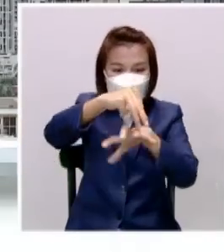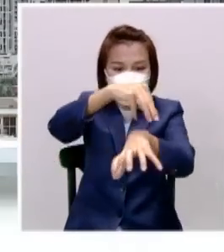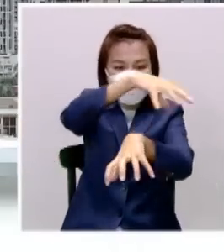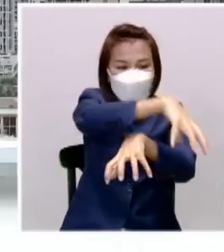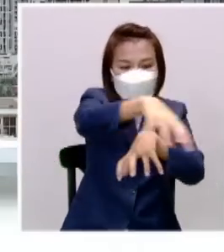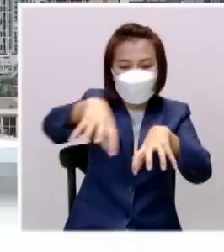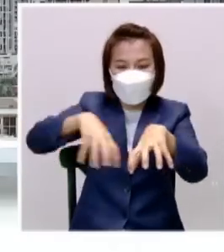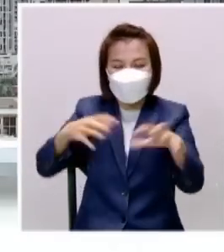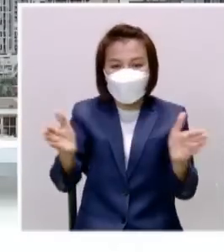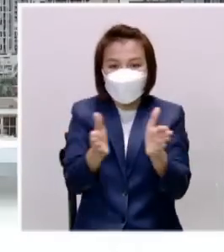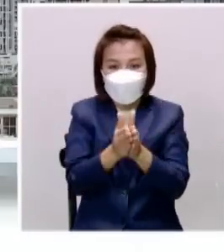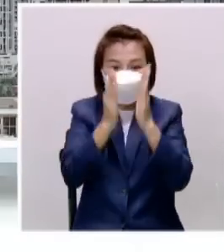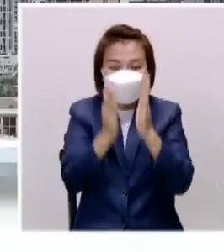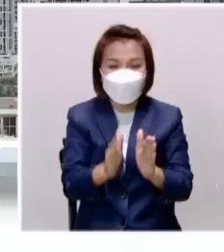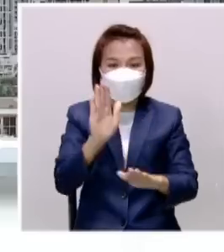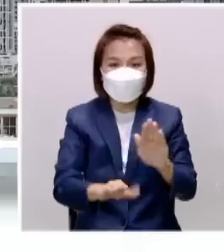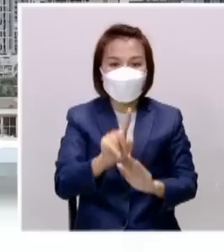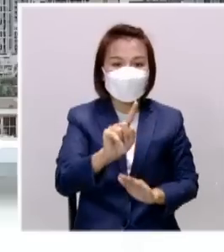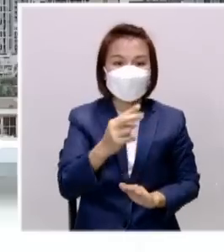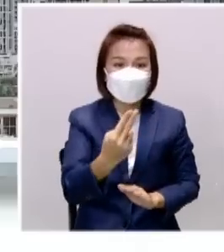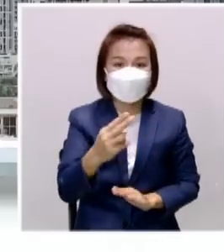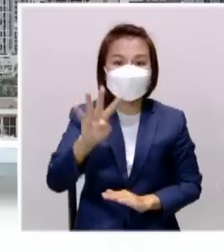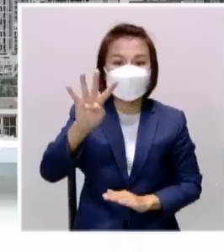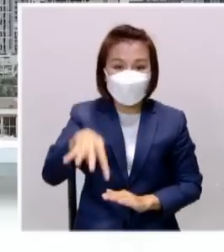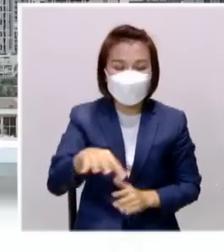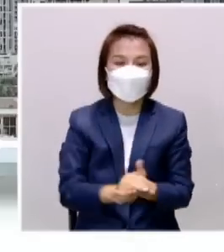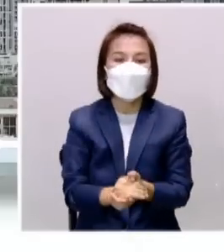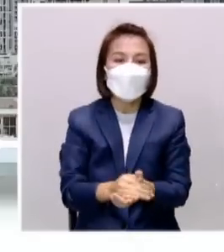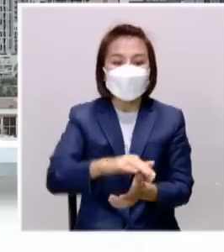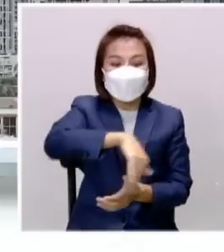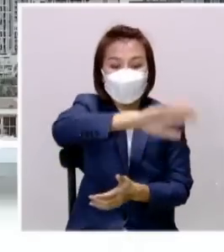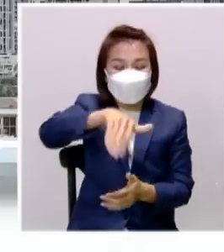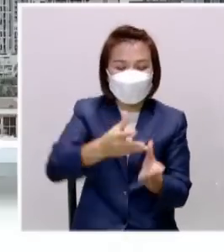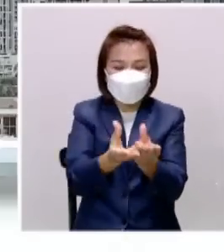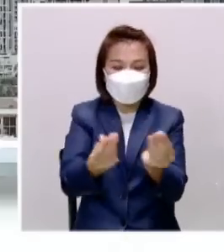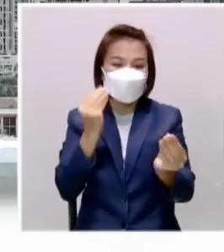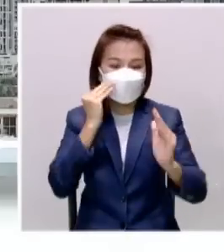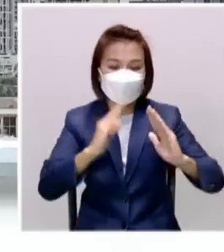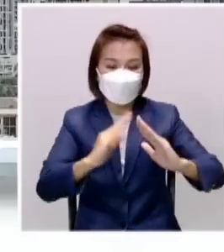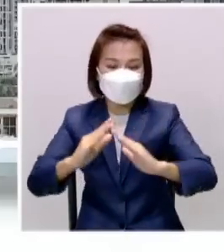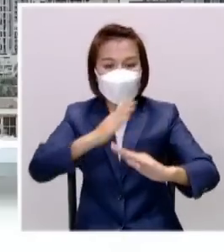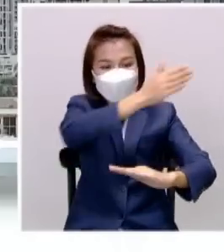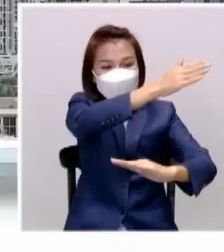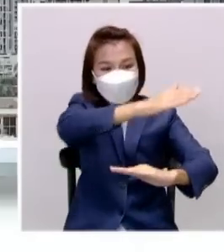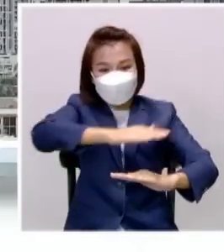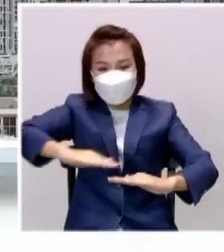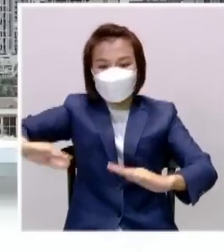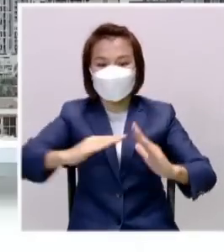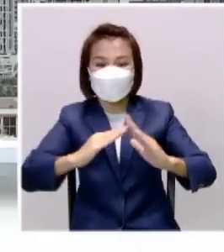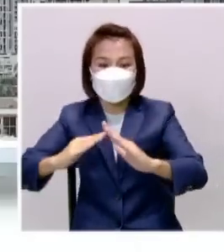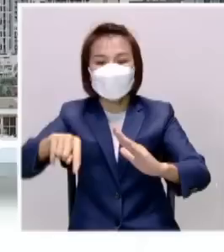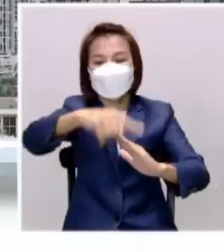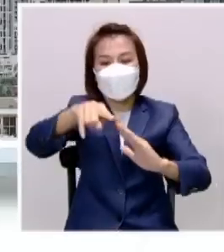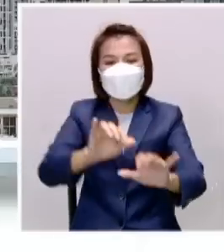ณ 14,000 คนนะคะคือชาวบ้านเหล่านี้เนี่ยอยู่ในจุดที่เป็นพื้นที่ราบต่ำต้องอพยพพวกเขาไปอยู่ในจุดที่ปลอดภัยนะคะสถานการณ์ต